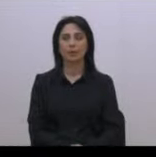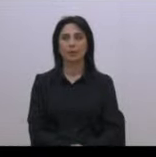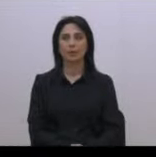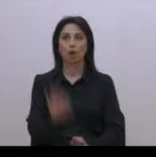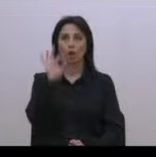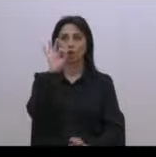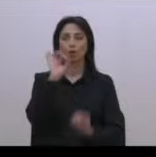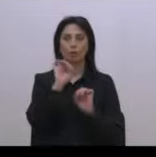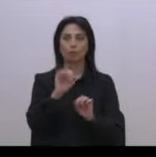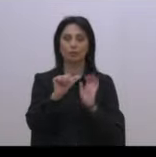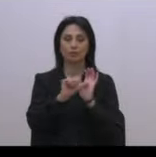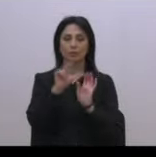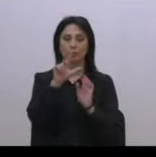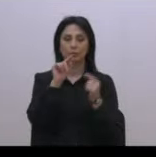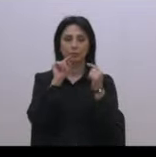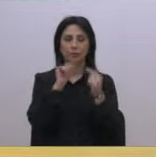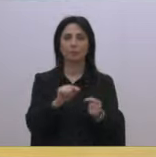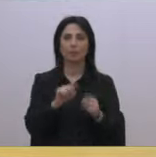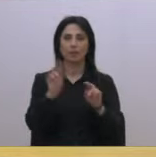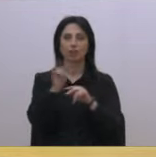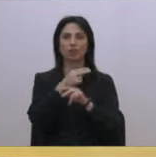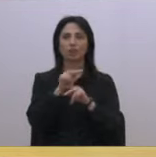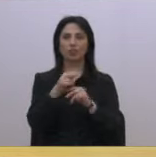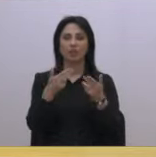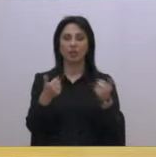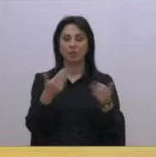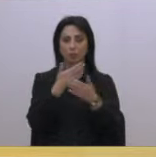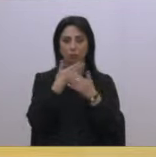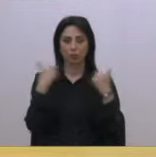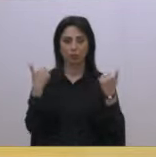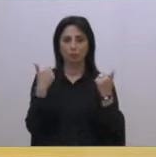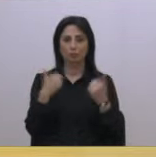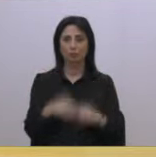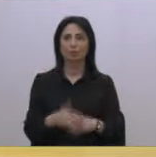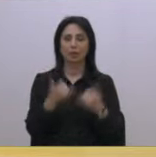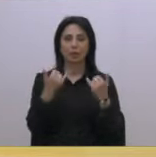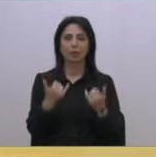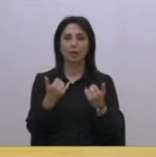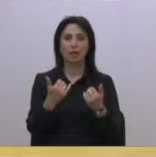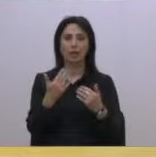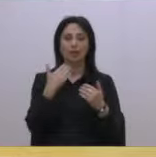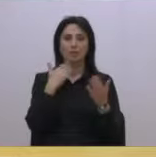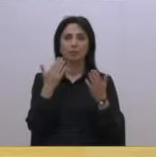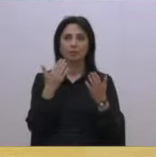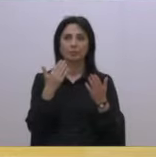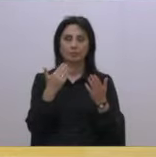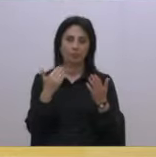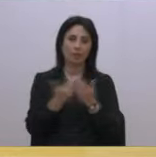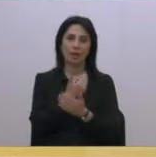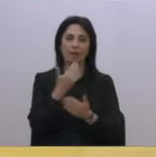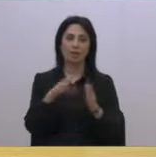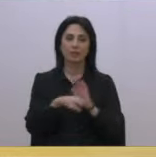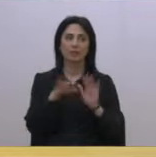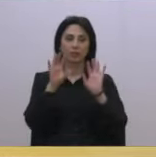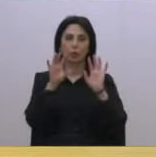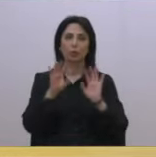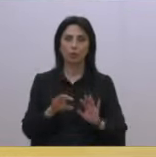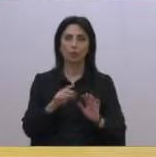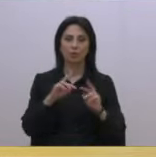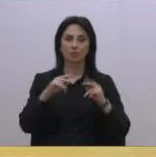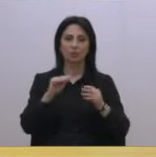ნული მომხრე 63. წინააღმდეგი შენიშვნები გაზიარებული არ არის. ახლა ხელს უყრით ხელახლა საარჩევნო კოდექსში